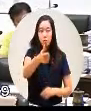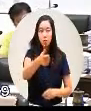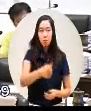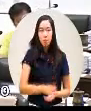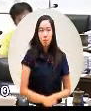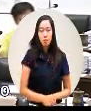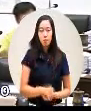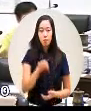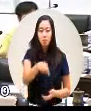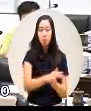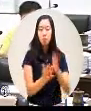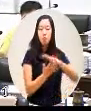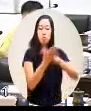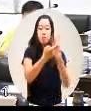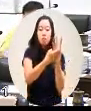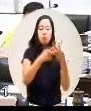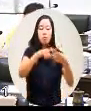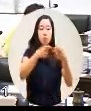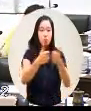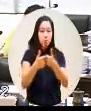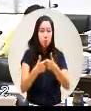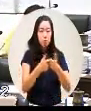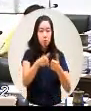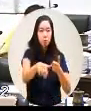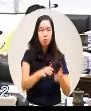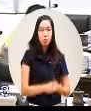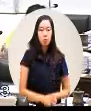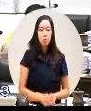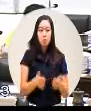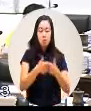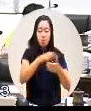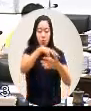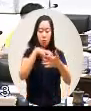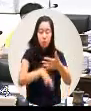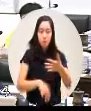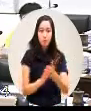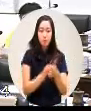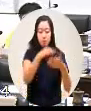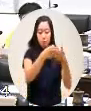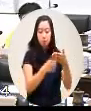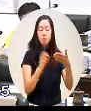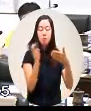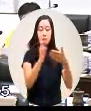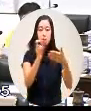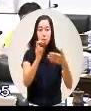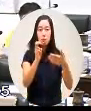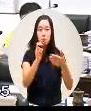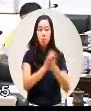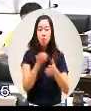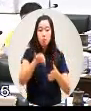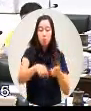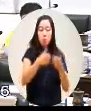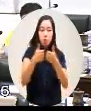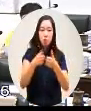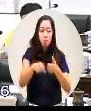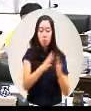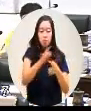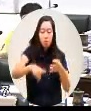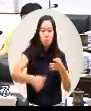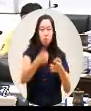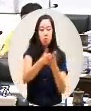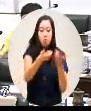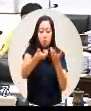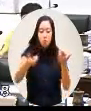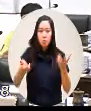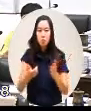个产业工会教育产业工会里面第20条。本会之理事分为当